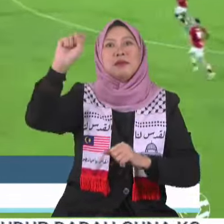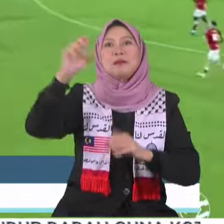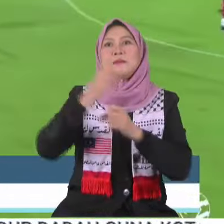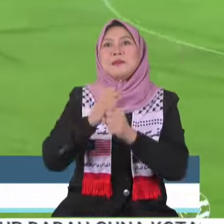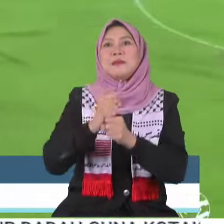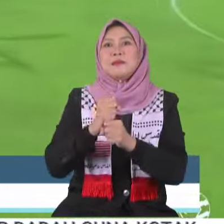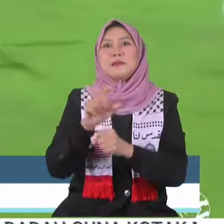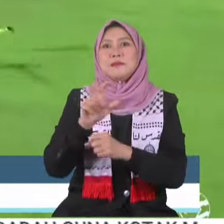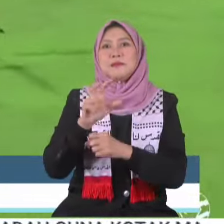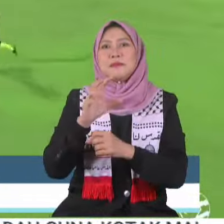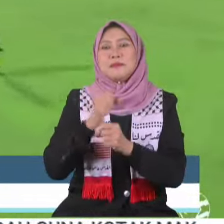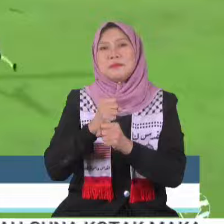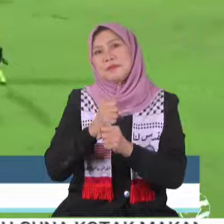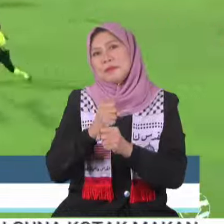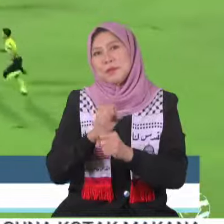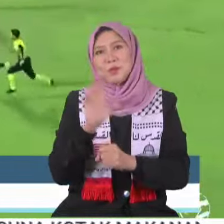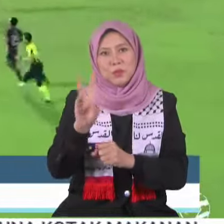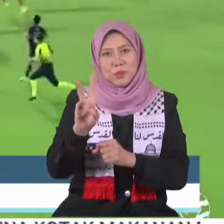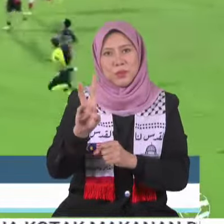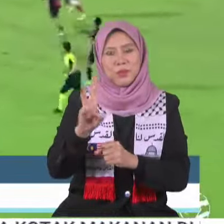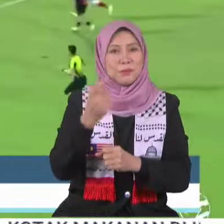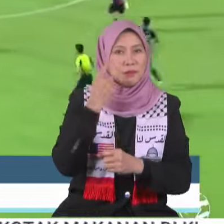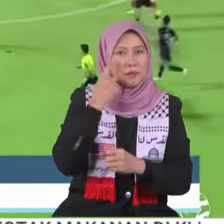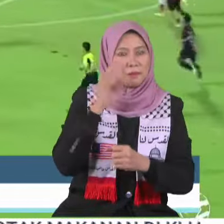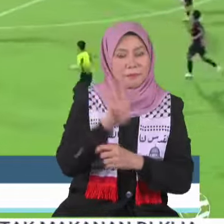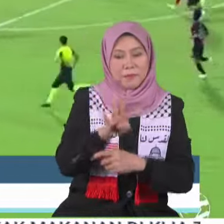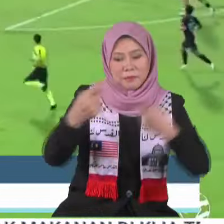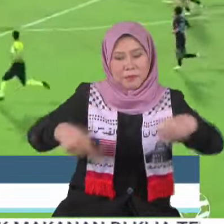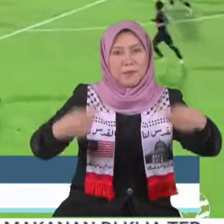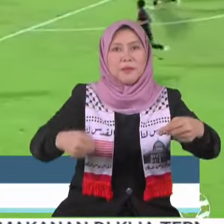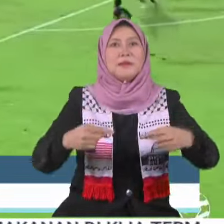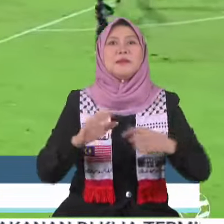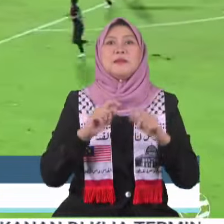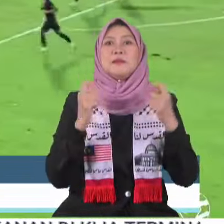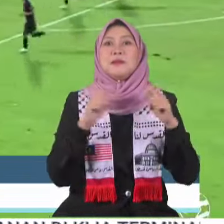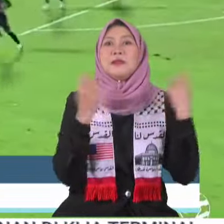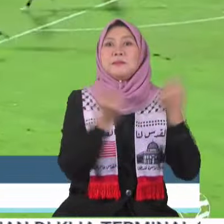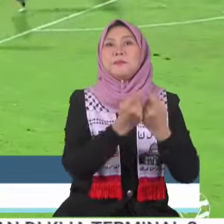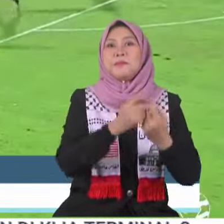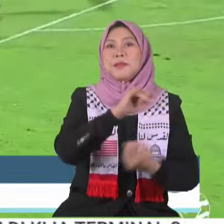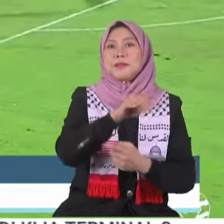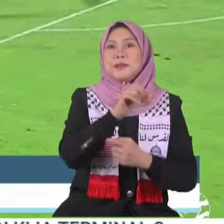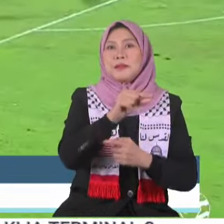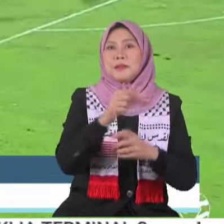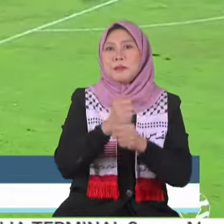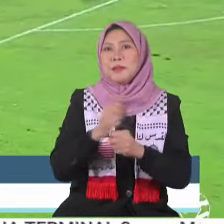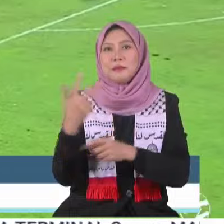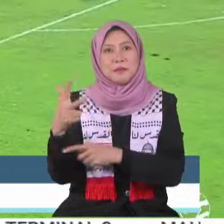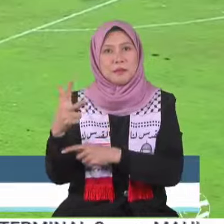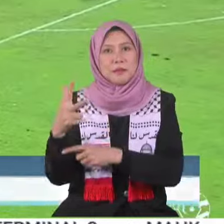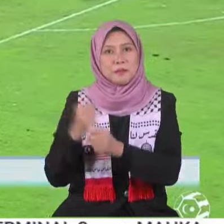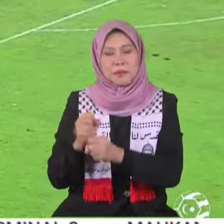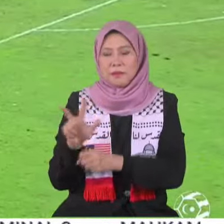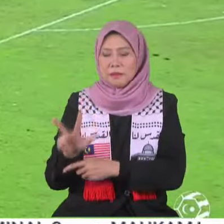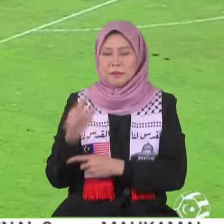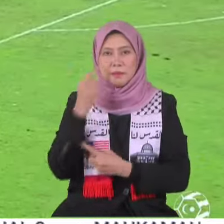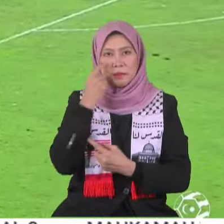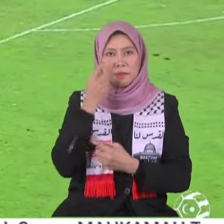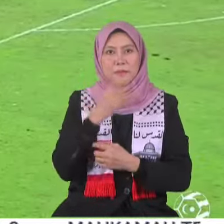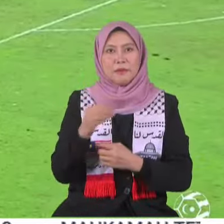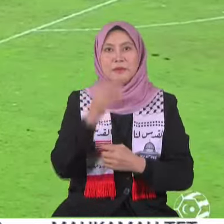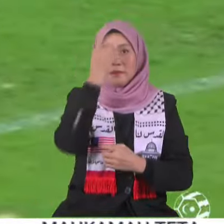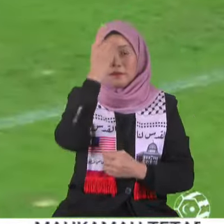meraih 7 mata daripada 4 perlawanan. Manakala skuad Jang di kedudukan ke-13 dengan hanya meraih 3 mata.